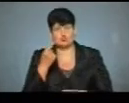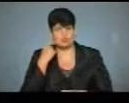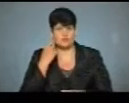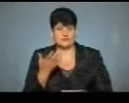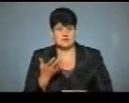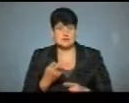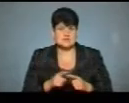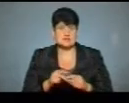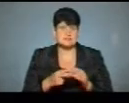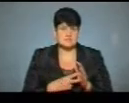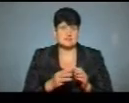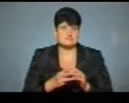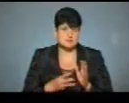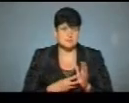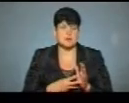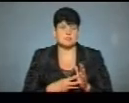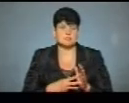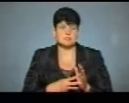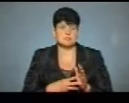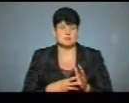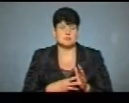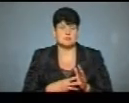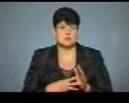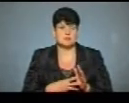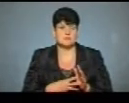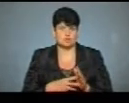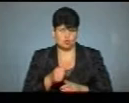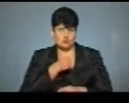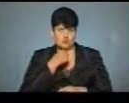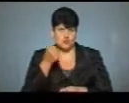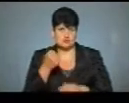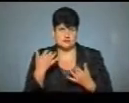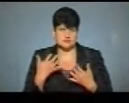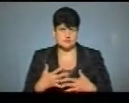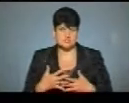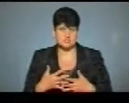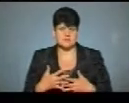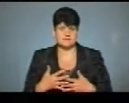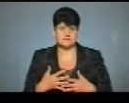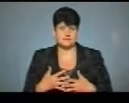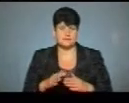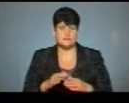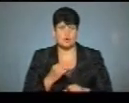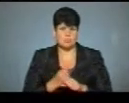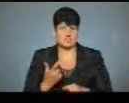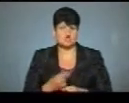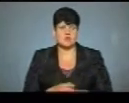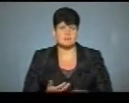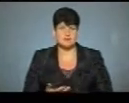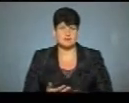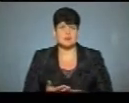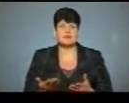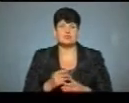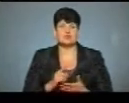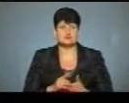це 17-18 років, цим дорослим вже абітурієнтам робити ці щеплення, які